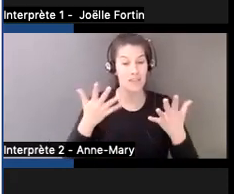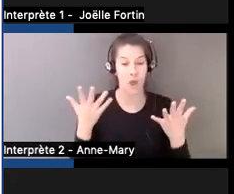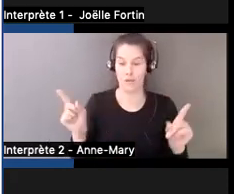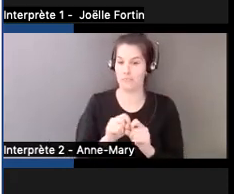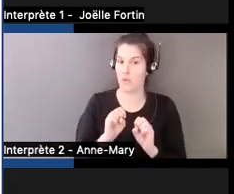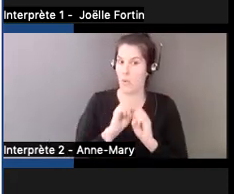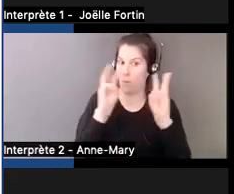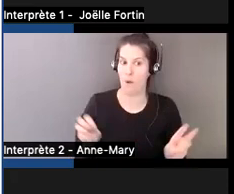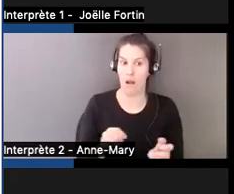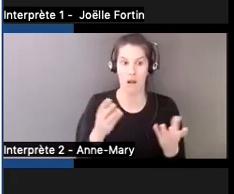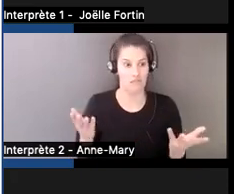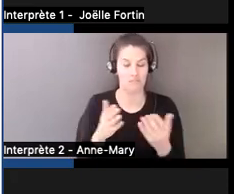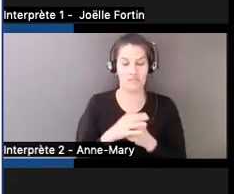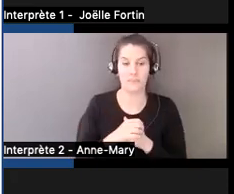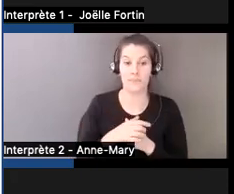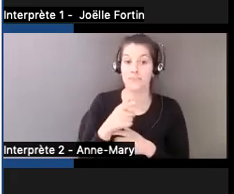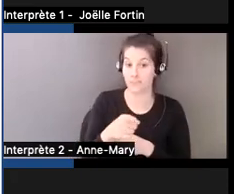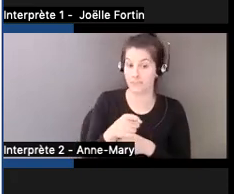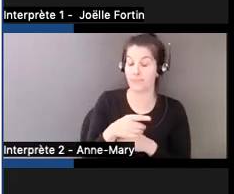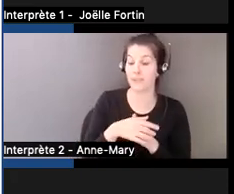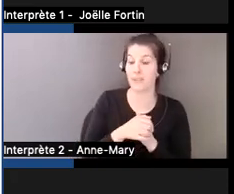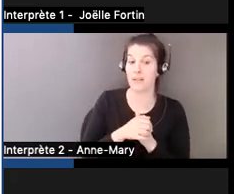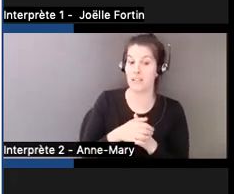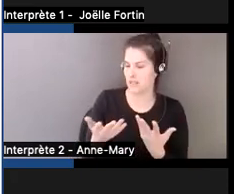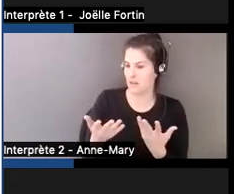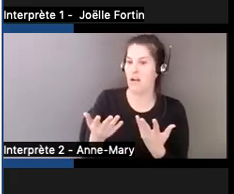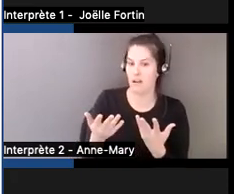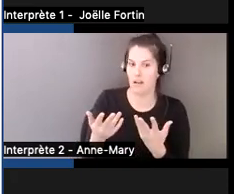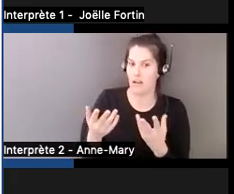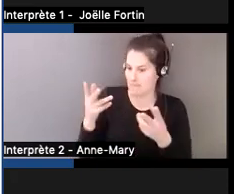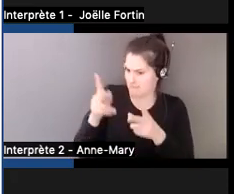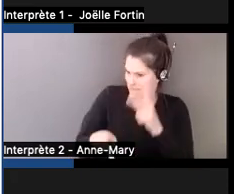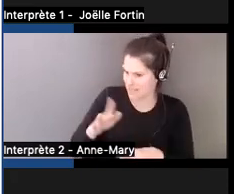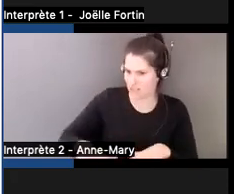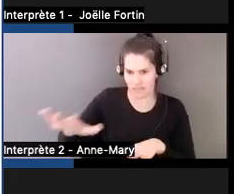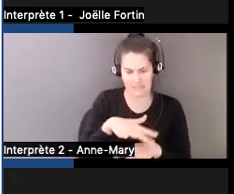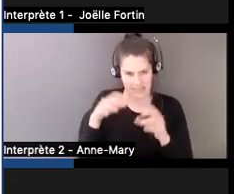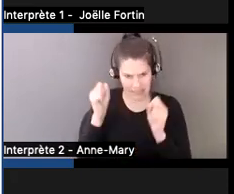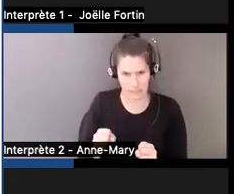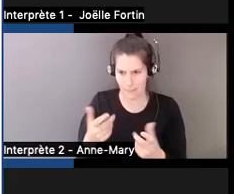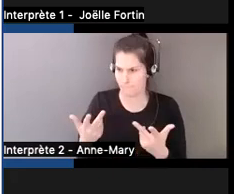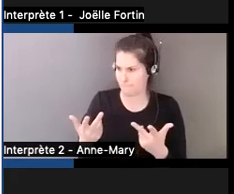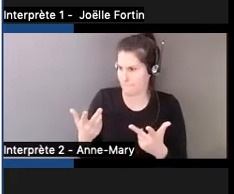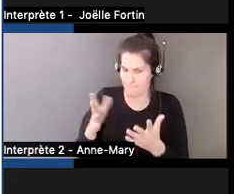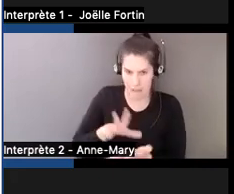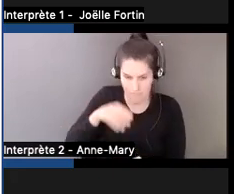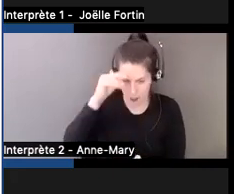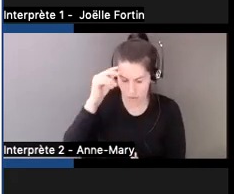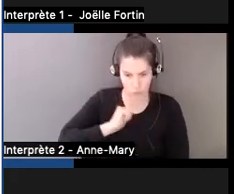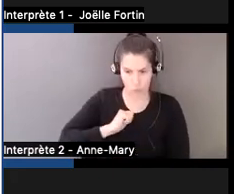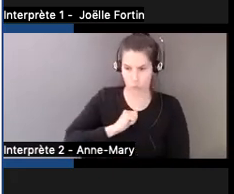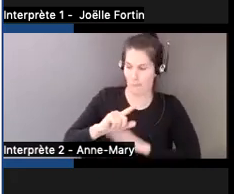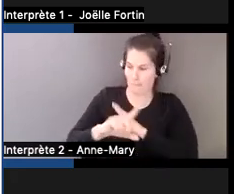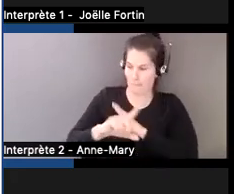malgré les troubles qu'ils ont, les personnes sont encore capables d'apprendre. C'est vrai qu'en tant que direction et collaborateurs, ça nous ouvre en fait